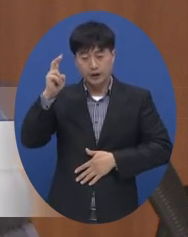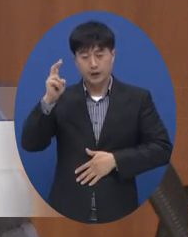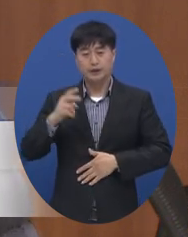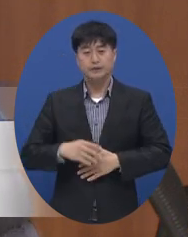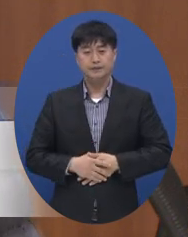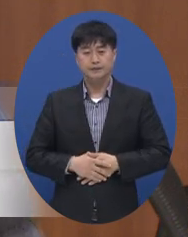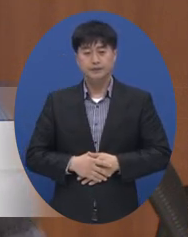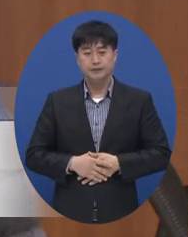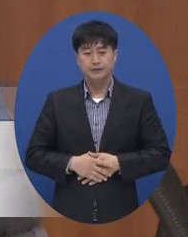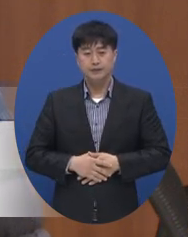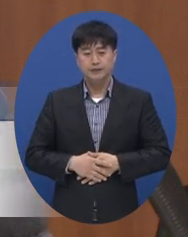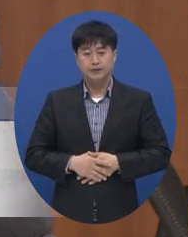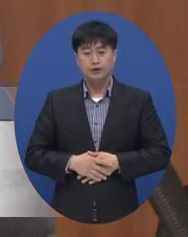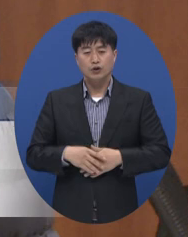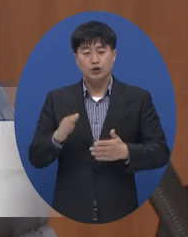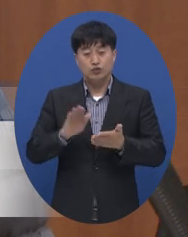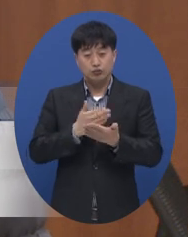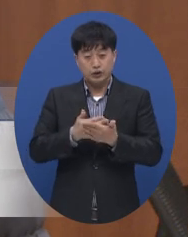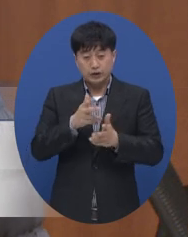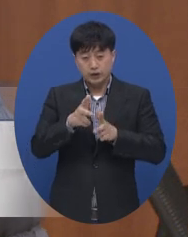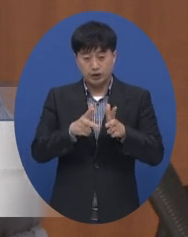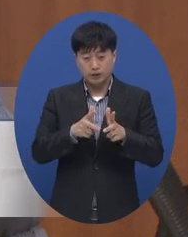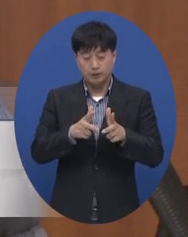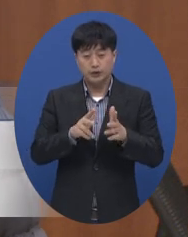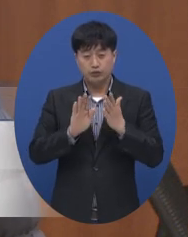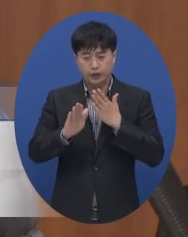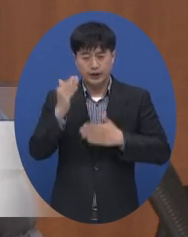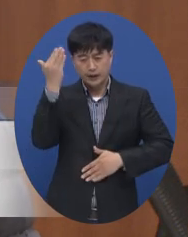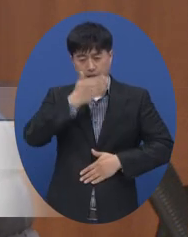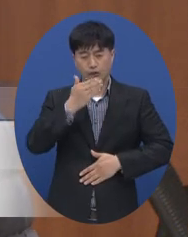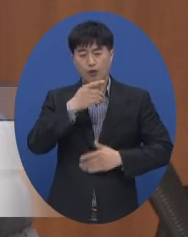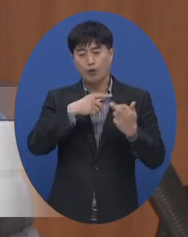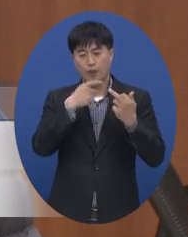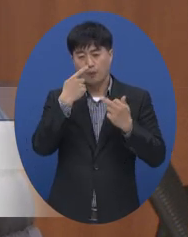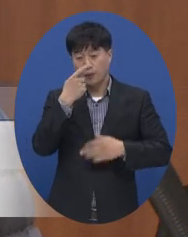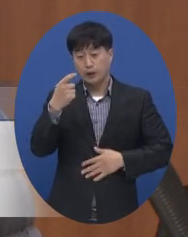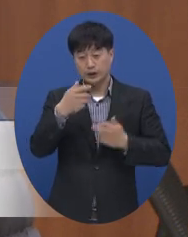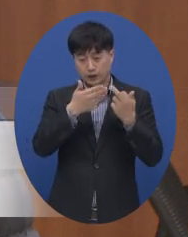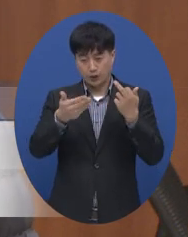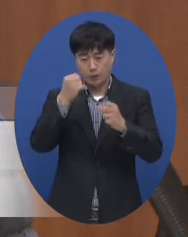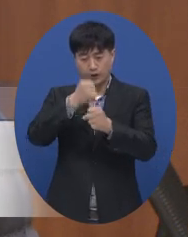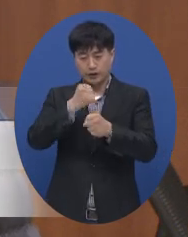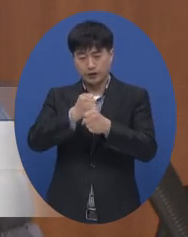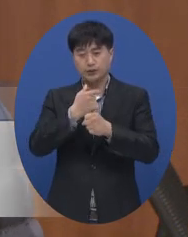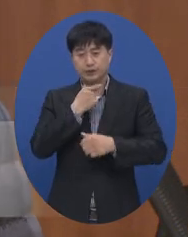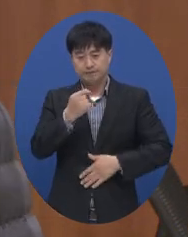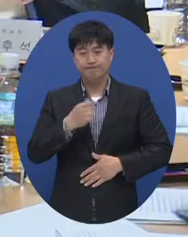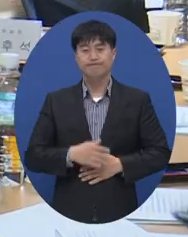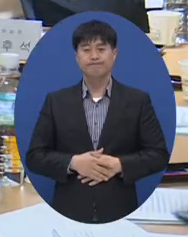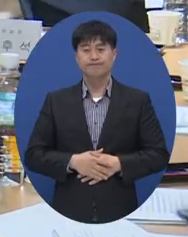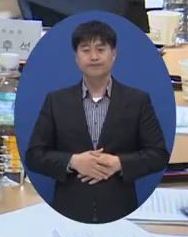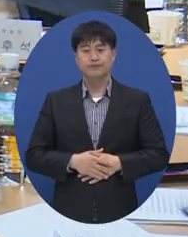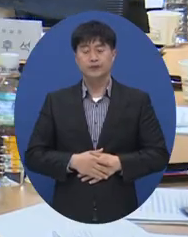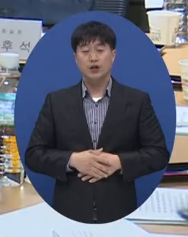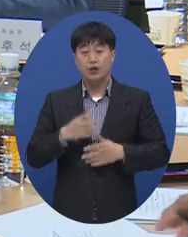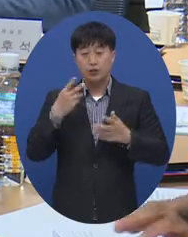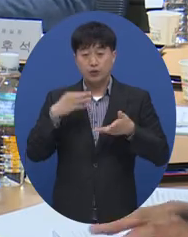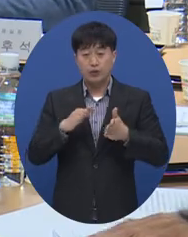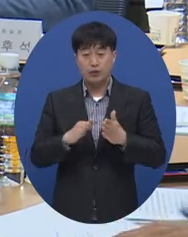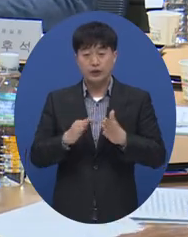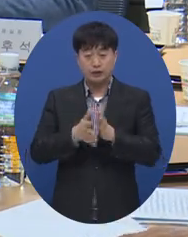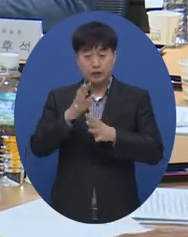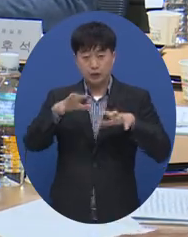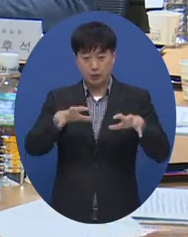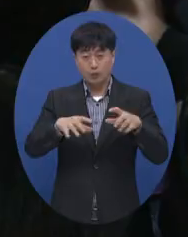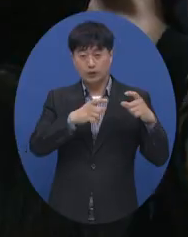않겠는가 그래서 그걸 정비 사업을 해서 깔끔하고 멋있는 계획 으로 만들어서 합니다 경기도는 시